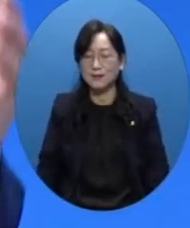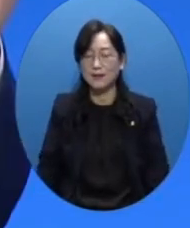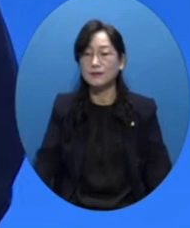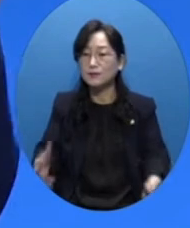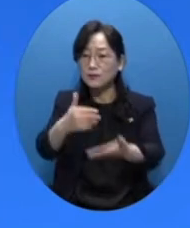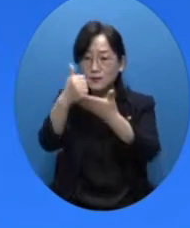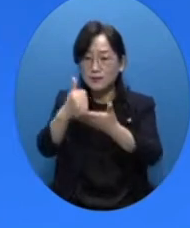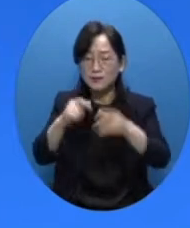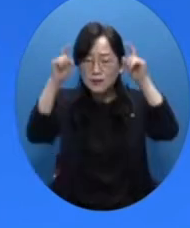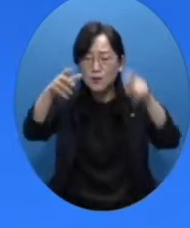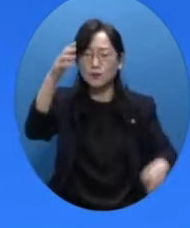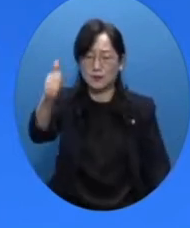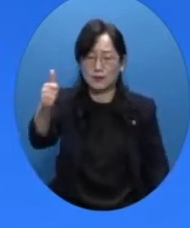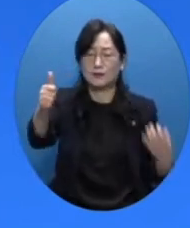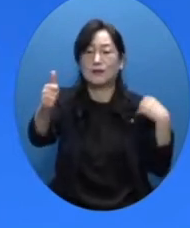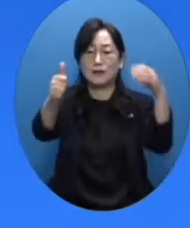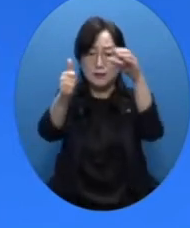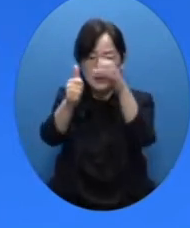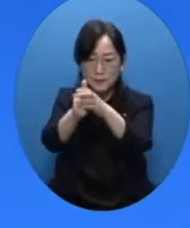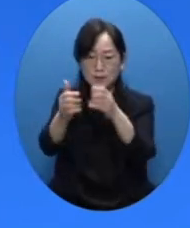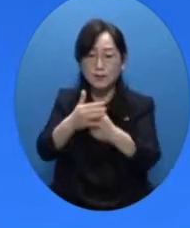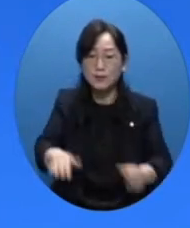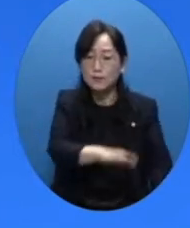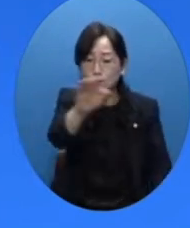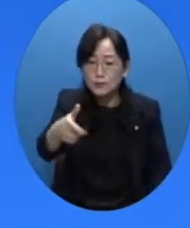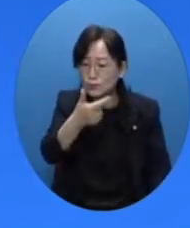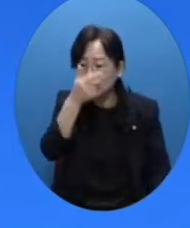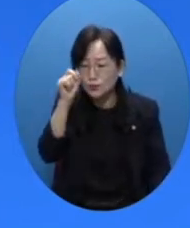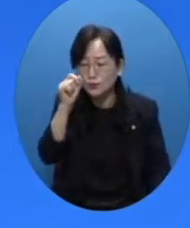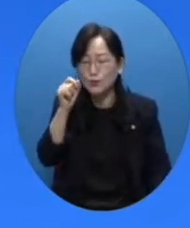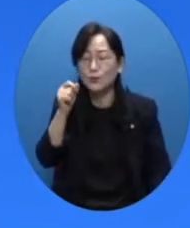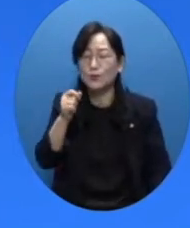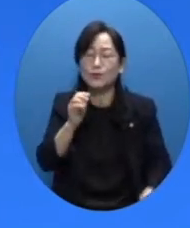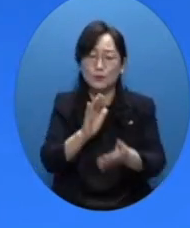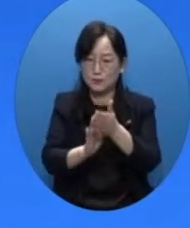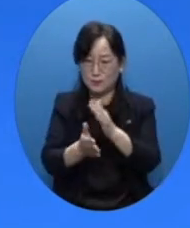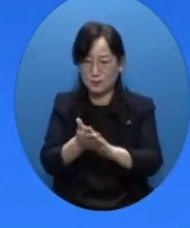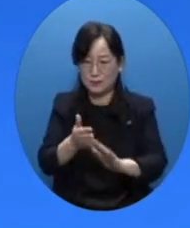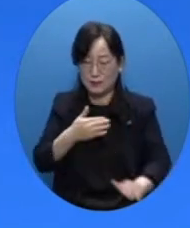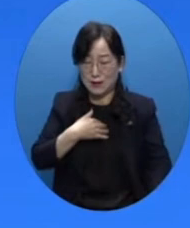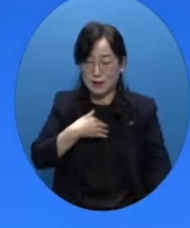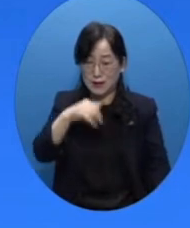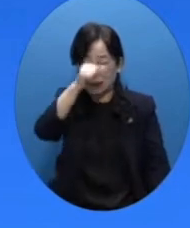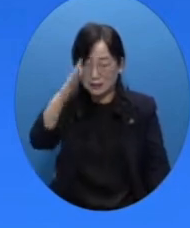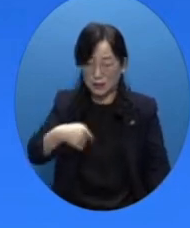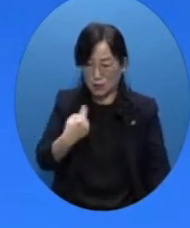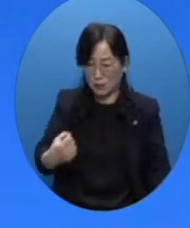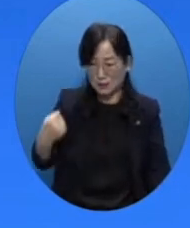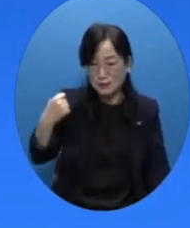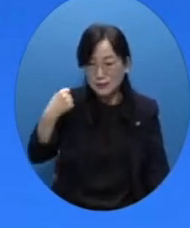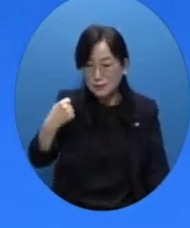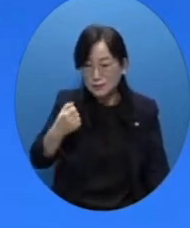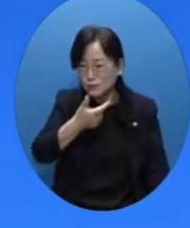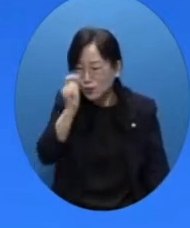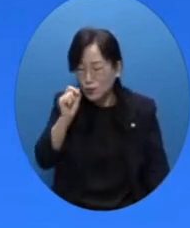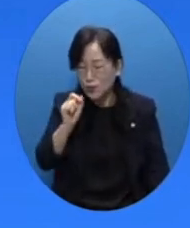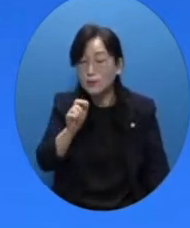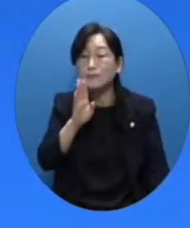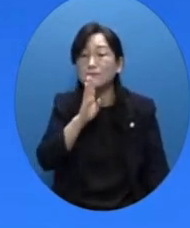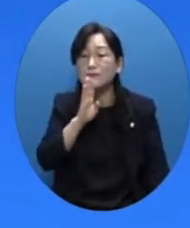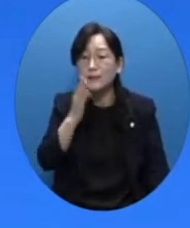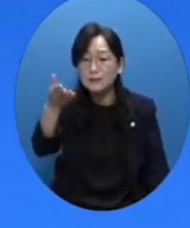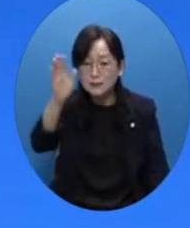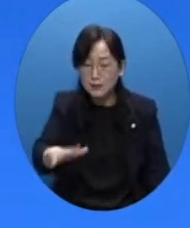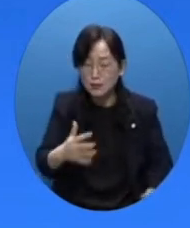주님이 우리의 목자되신 때문에 우리의 부족함이 없는 거 있습니다 내 인생을 내가 살아가면 부족한 것이 많지만 취미 나의 목자가